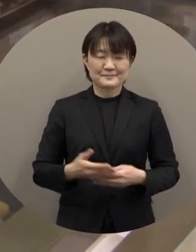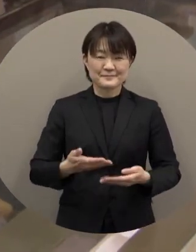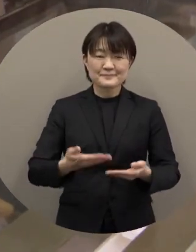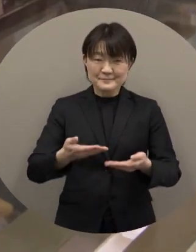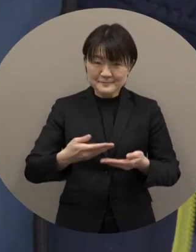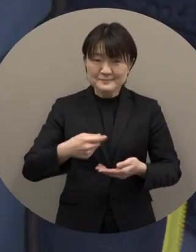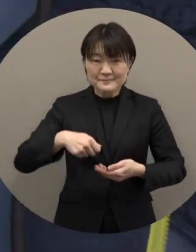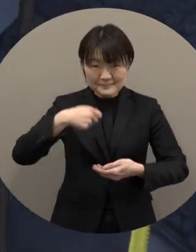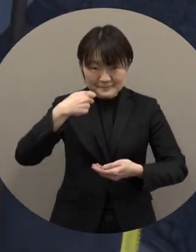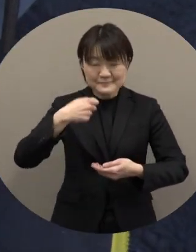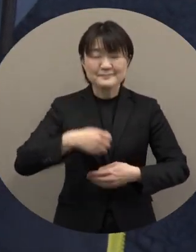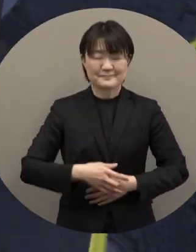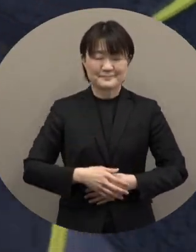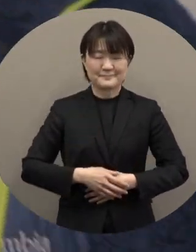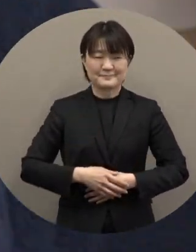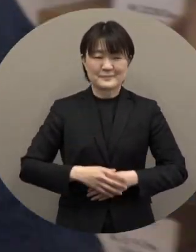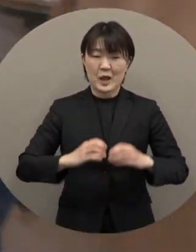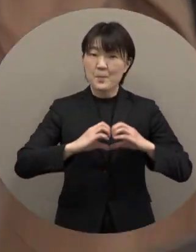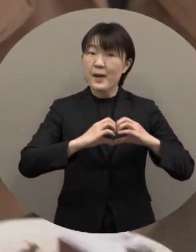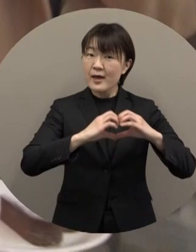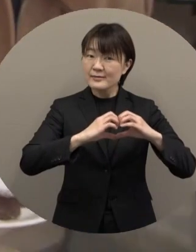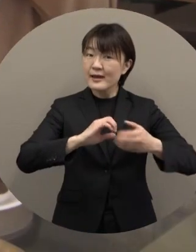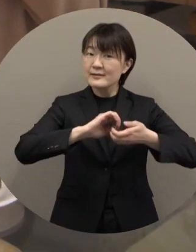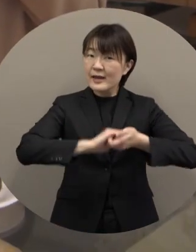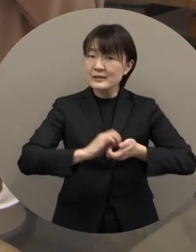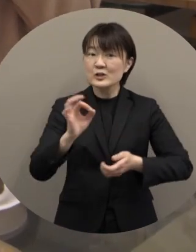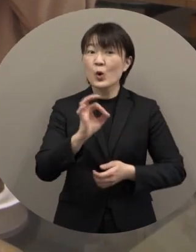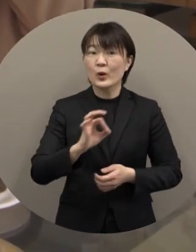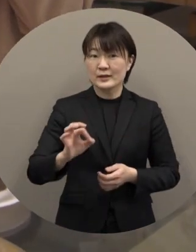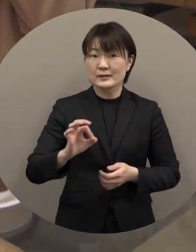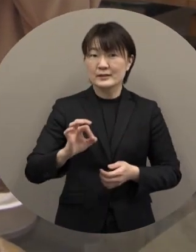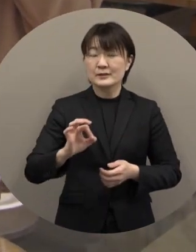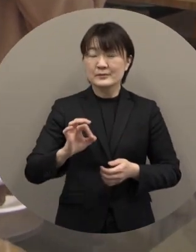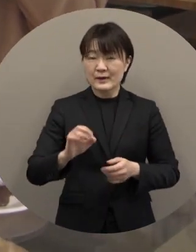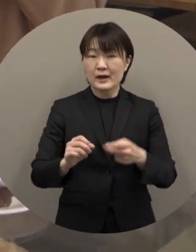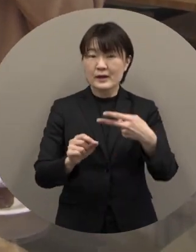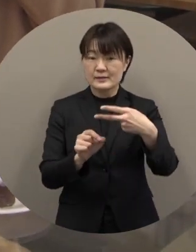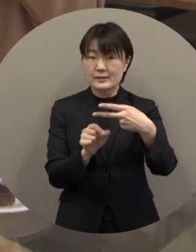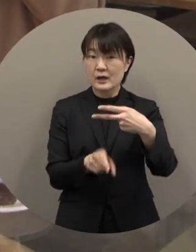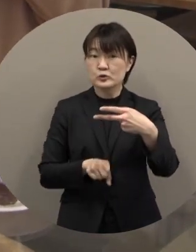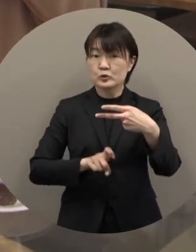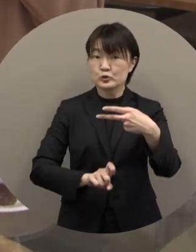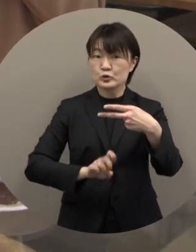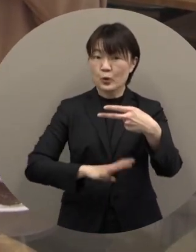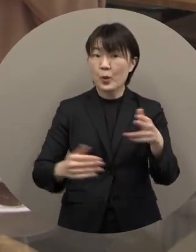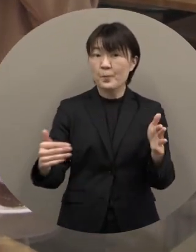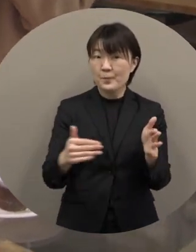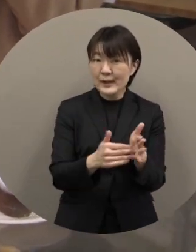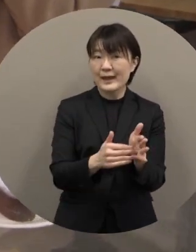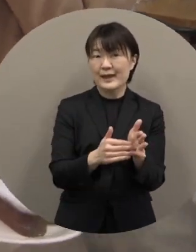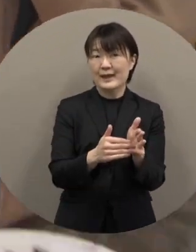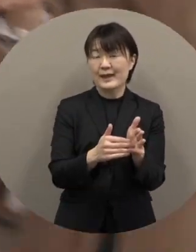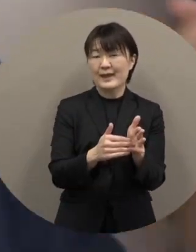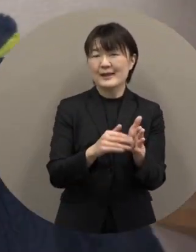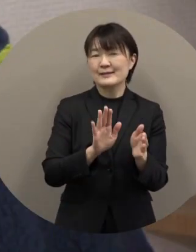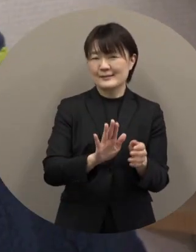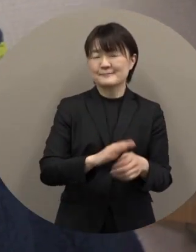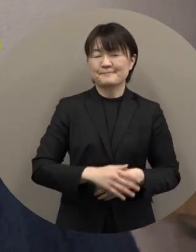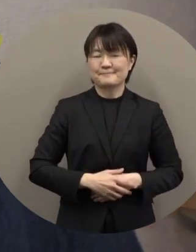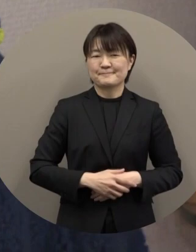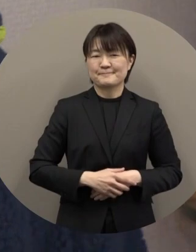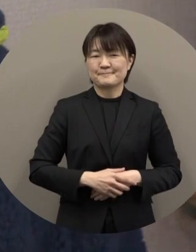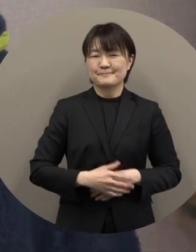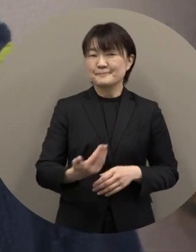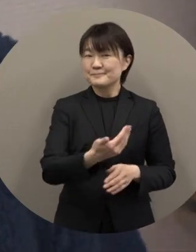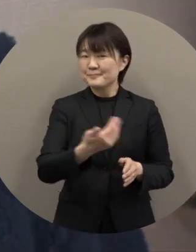。 バレンタイン限定商品ということで、販売期間が2月14日までのハートのガトーママ、な